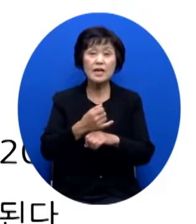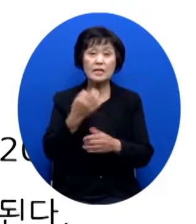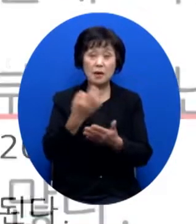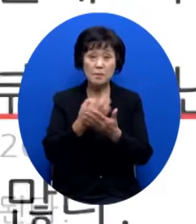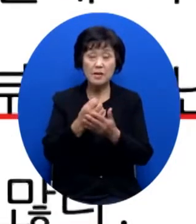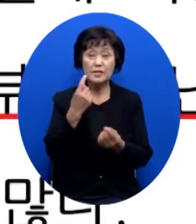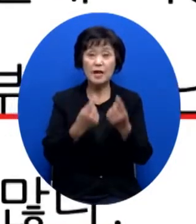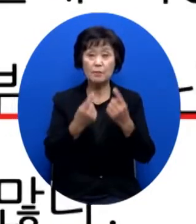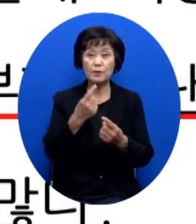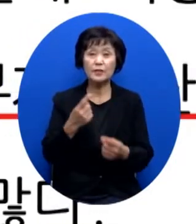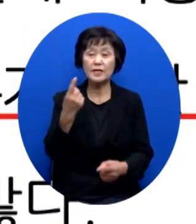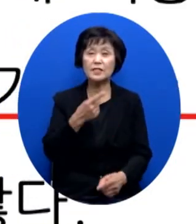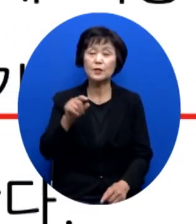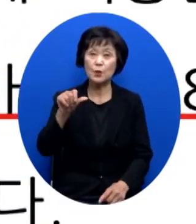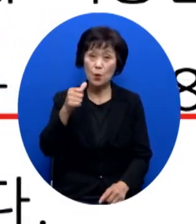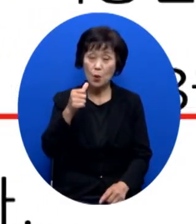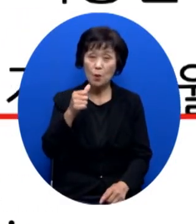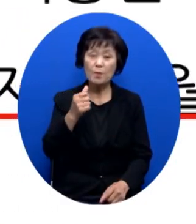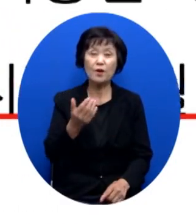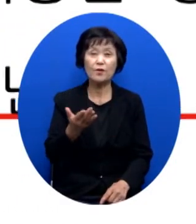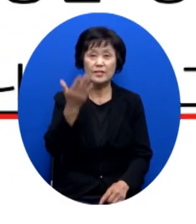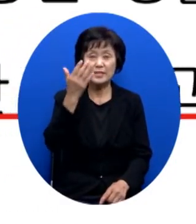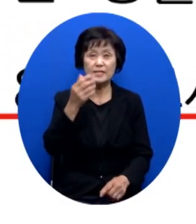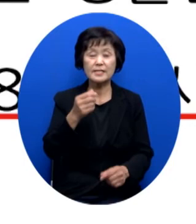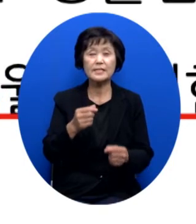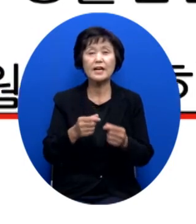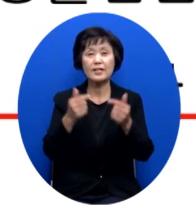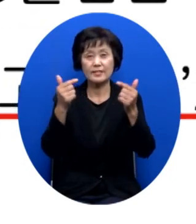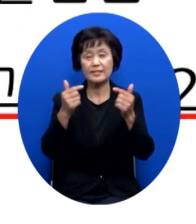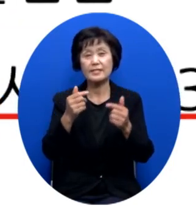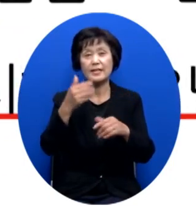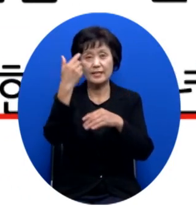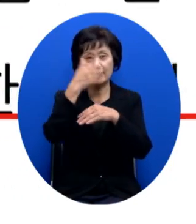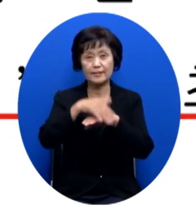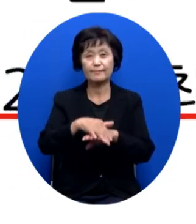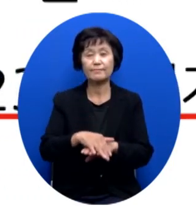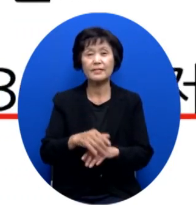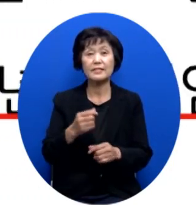1,500원 이상 많은 금액입니다. 지금까지 소셜브리핑 크리스천을 위한 세상복이었습니다.